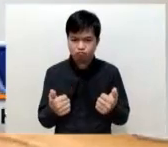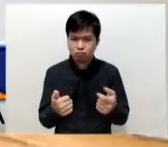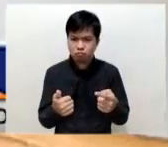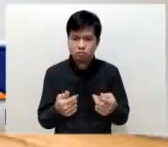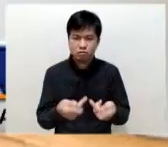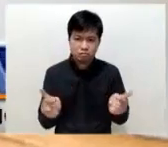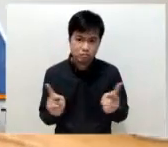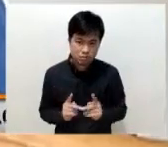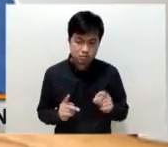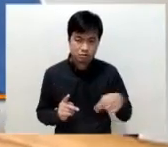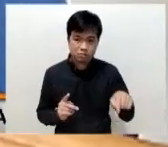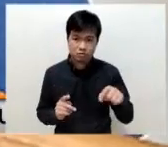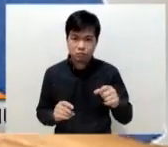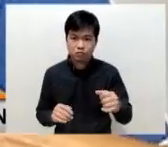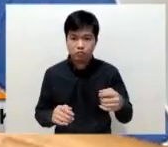to the Philippine community